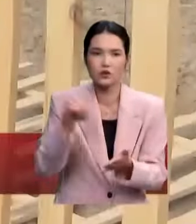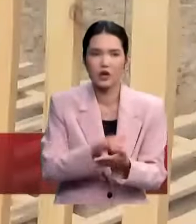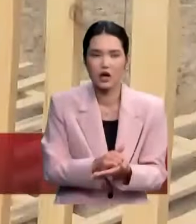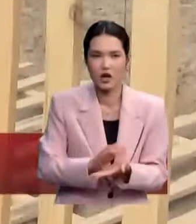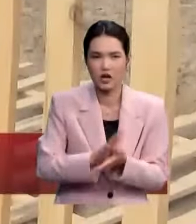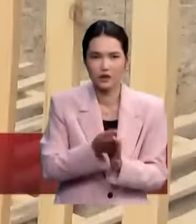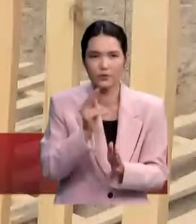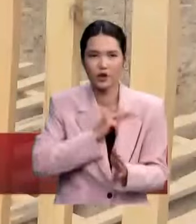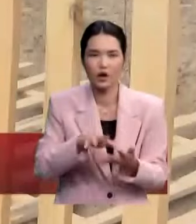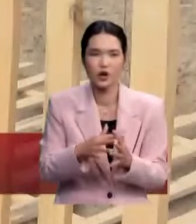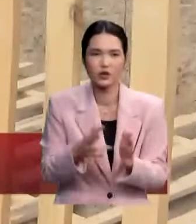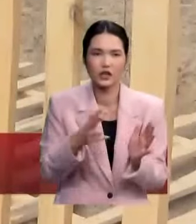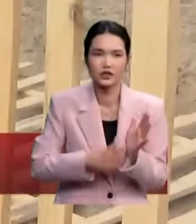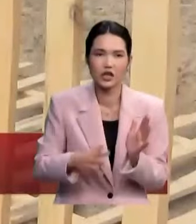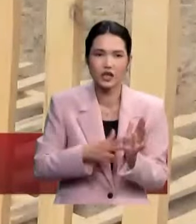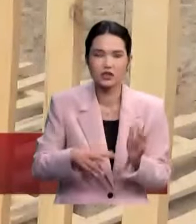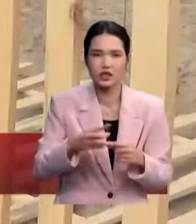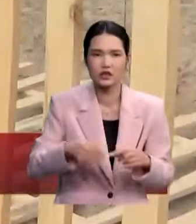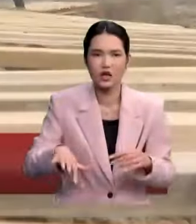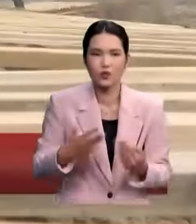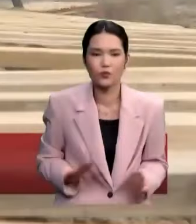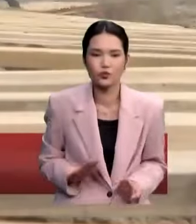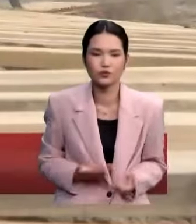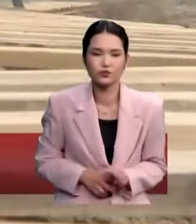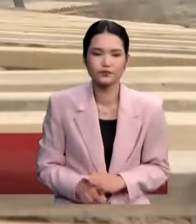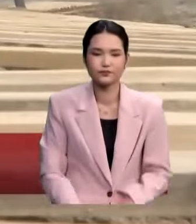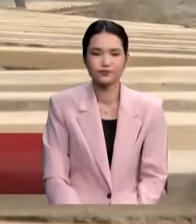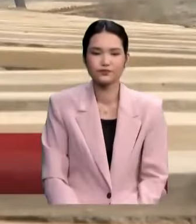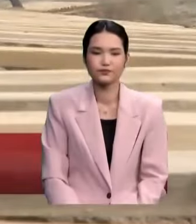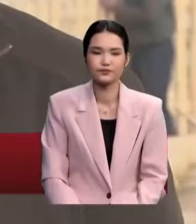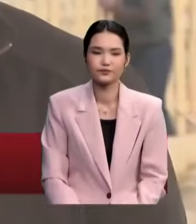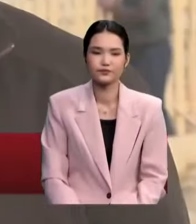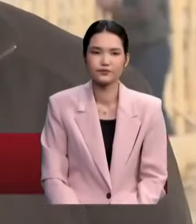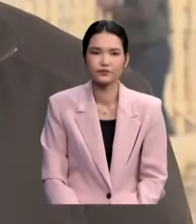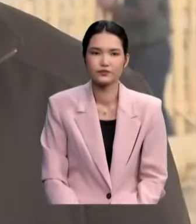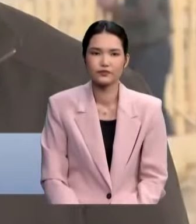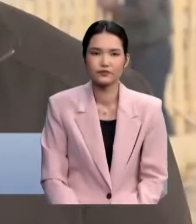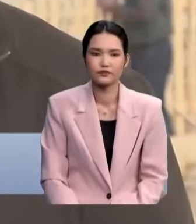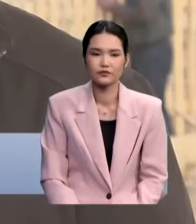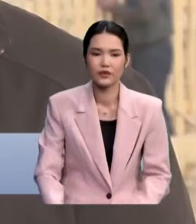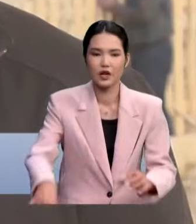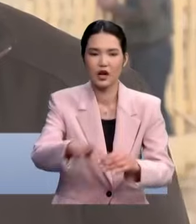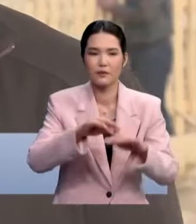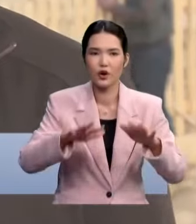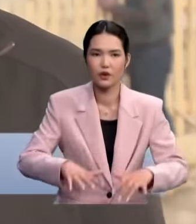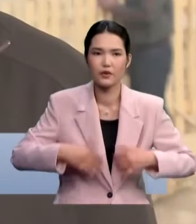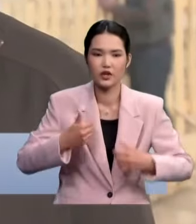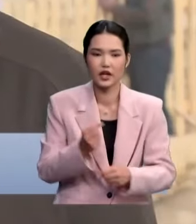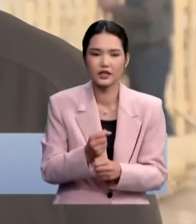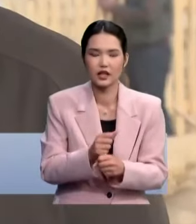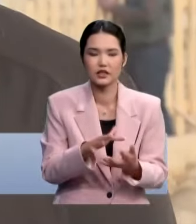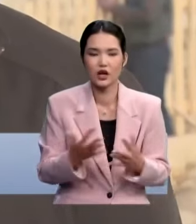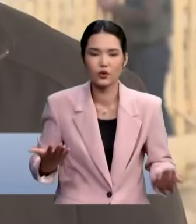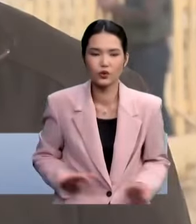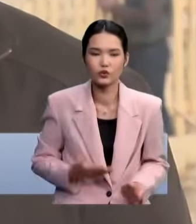Осы іс-шараға ауылдан 80-ге жуық тұрғын атсалысқан. Бұл жерге демеушілік жасап, өзімізді ауыл